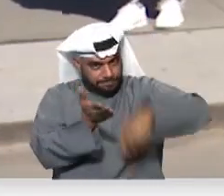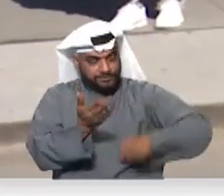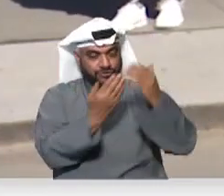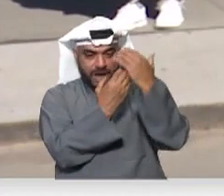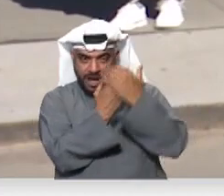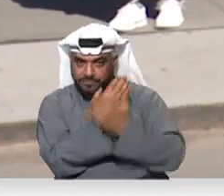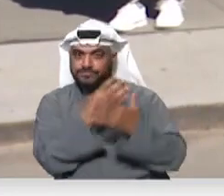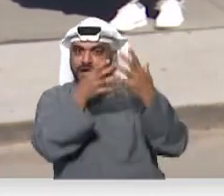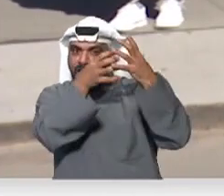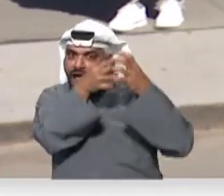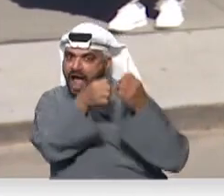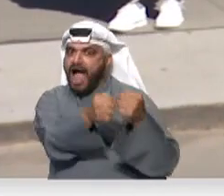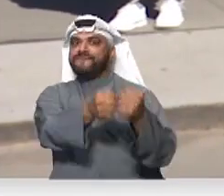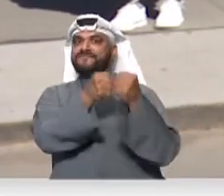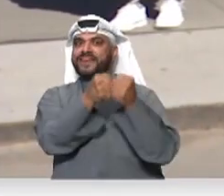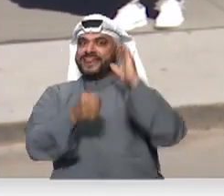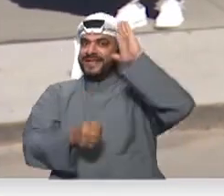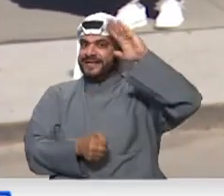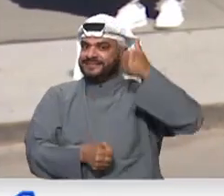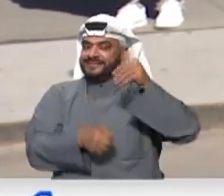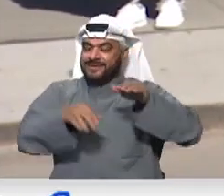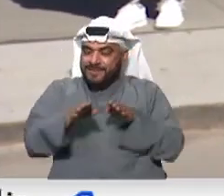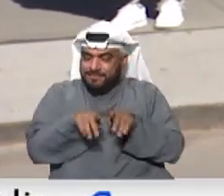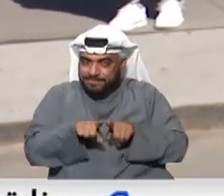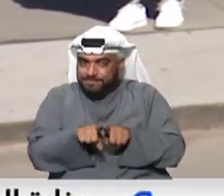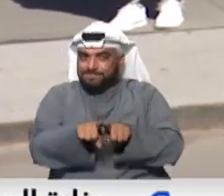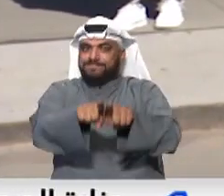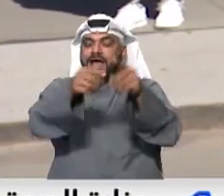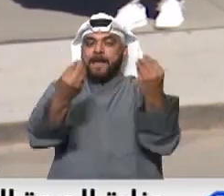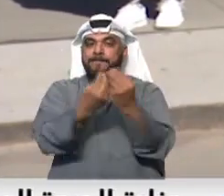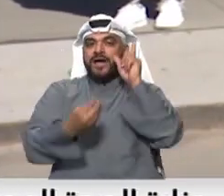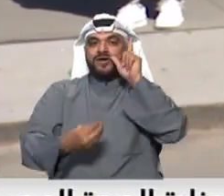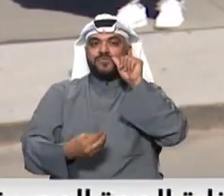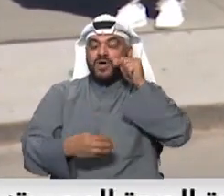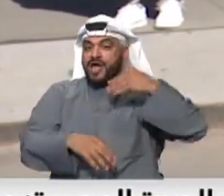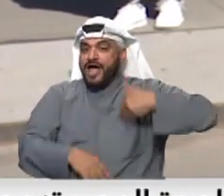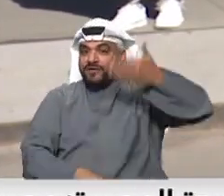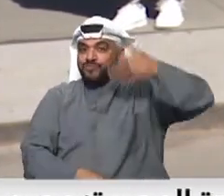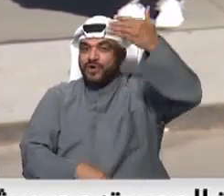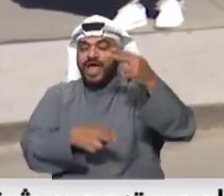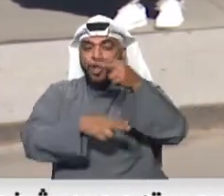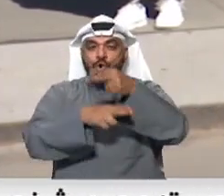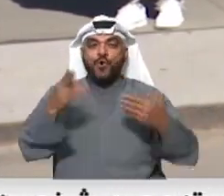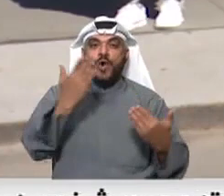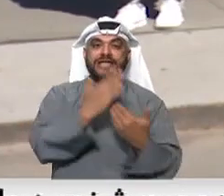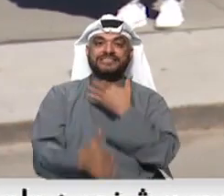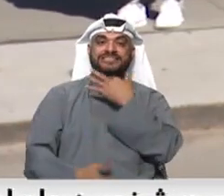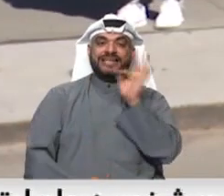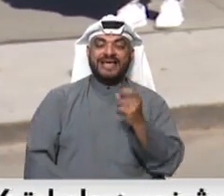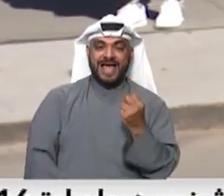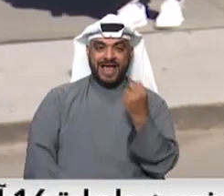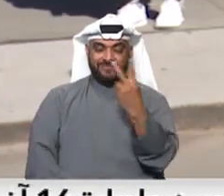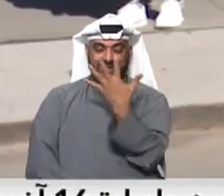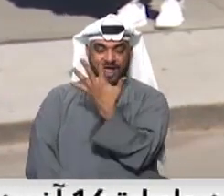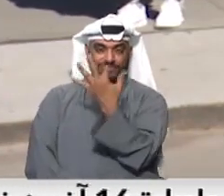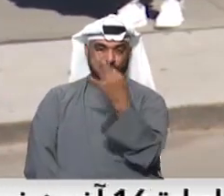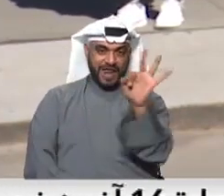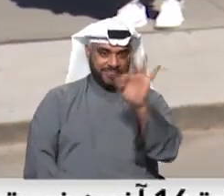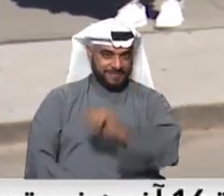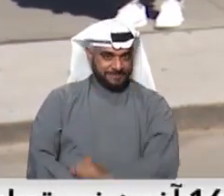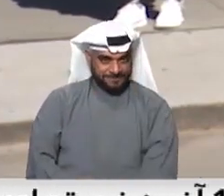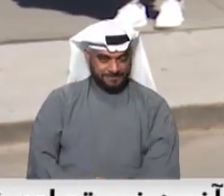المتزايد بالمراه كشريك في التنميه وكشريك في رؤيه كويت جديده 2035